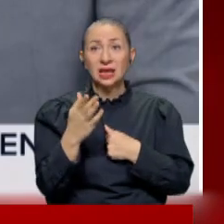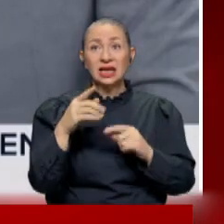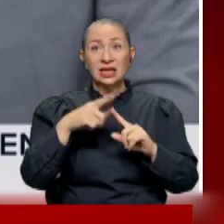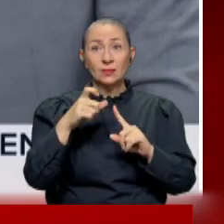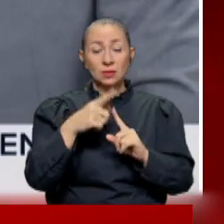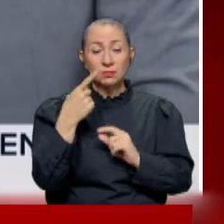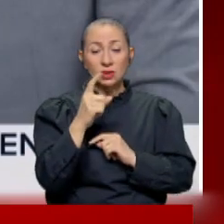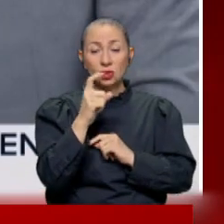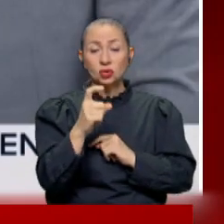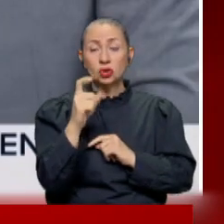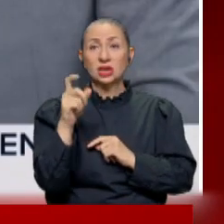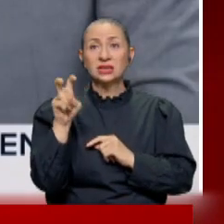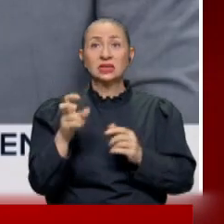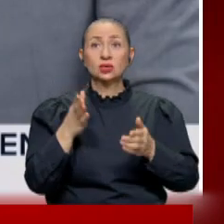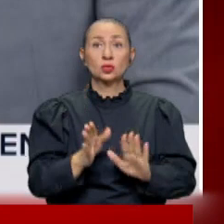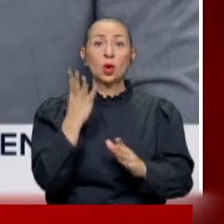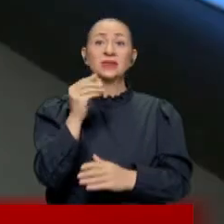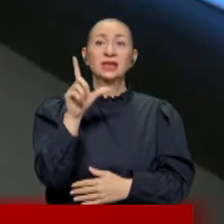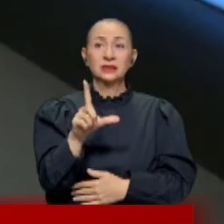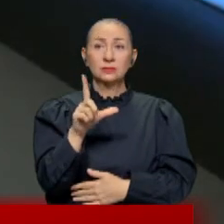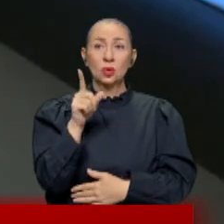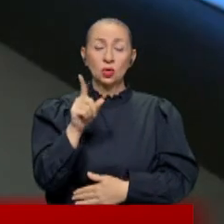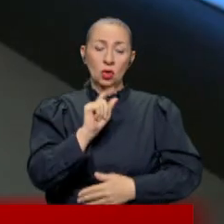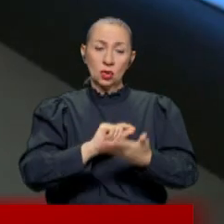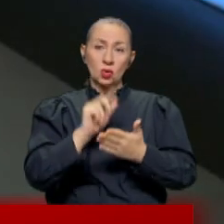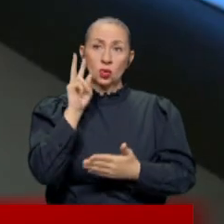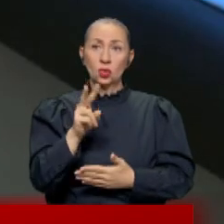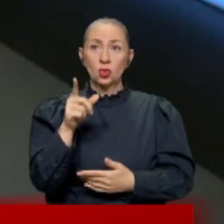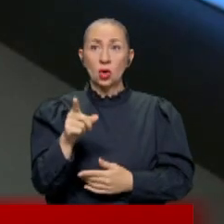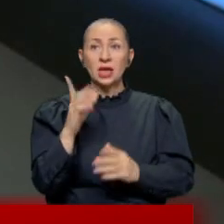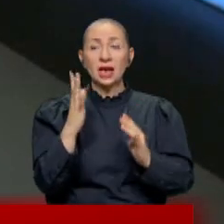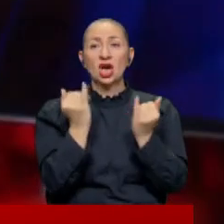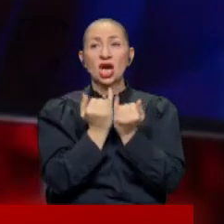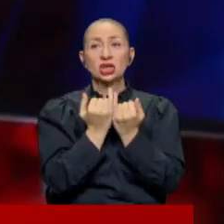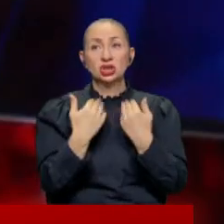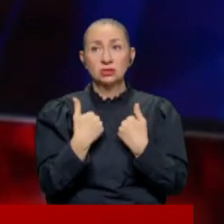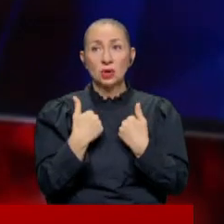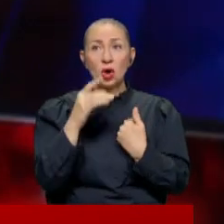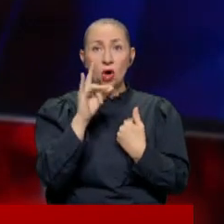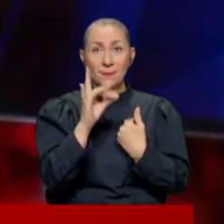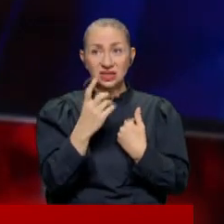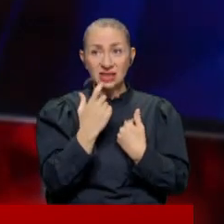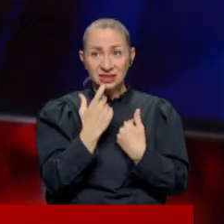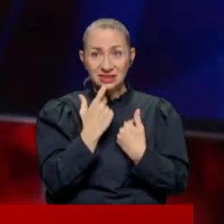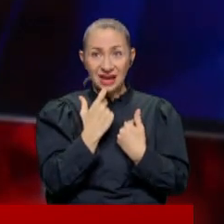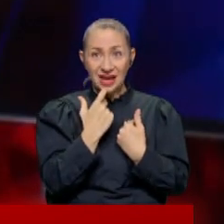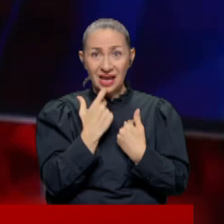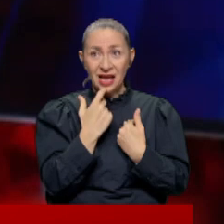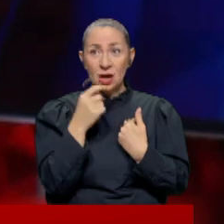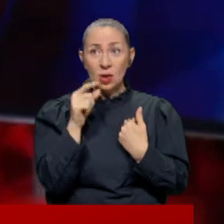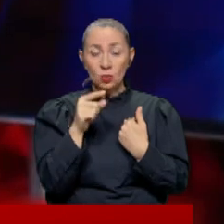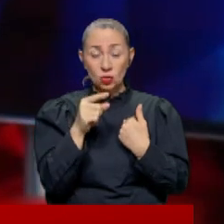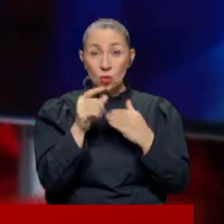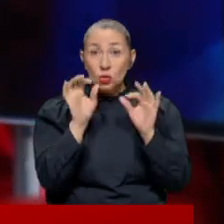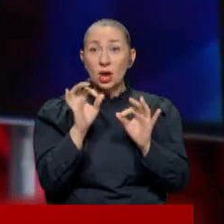Ekimlik'te 1998 doğumlu olması lazım. Orada o şekilde görünüyor. Yani kardeşim 15 yaşında, bunun